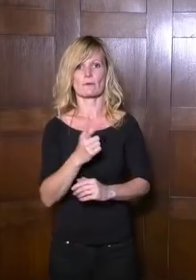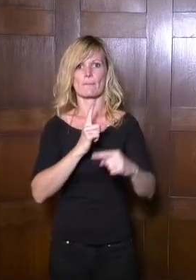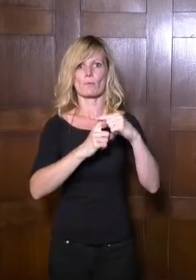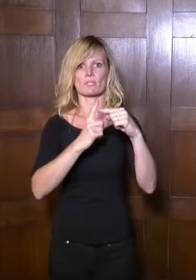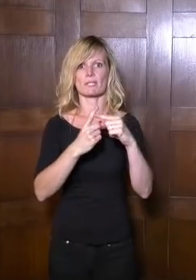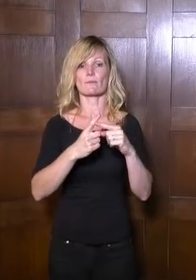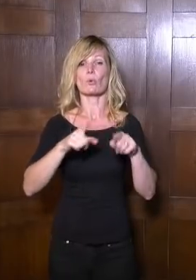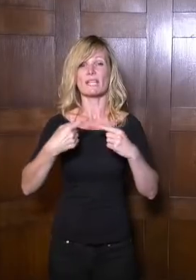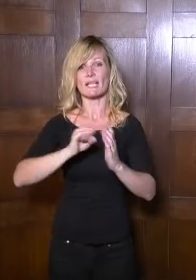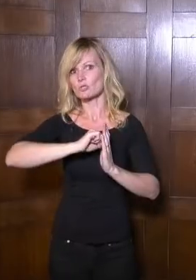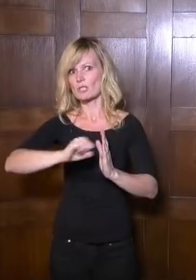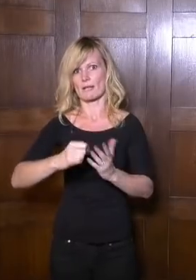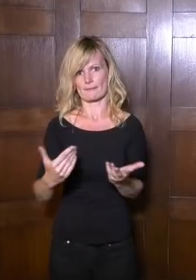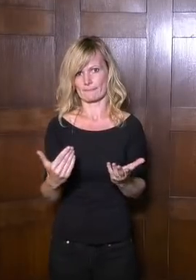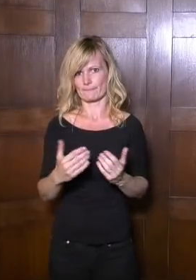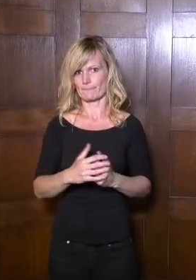ganz schnell.